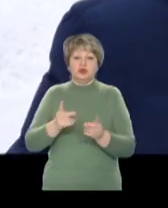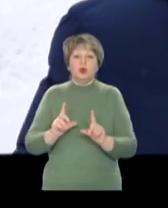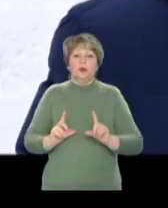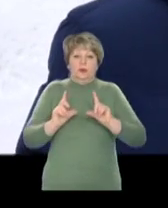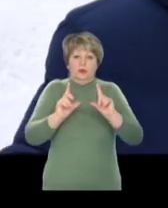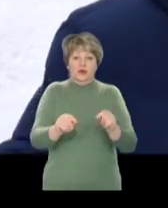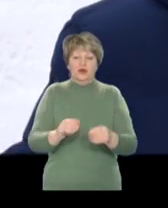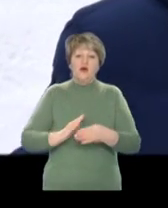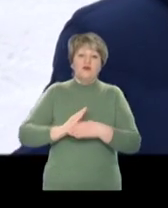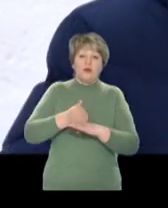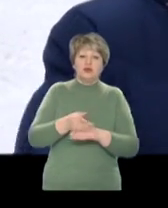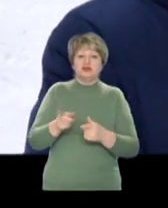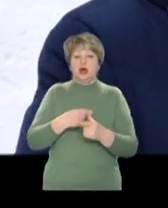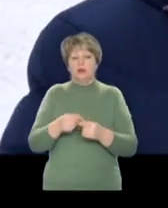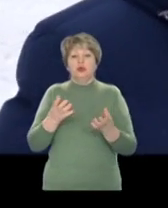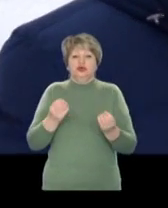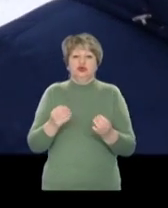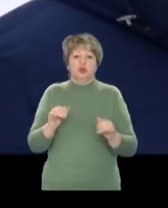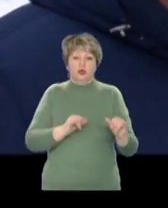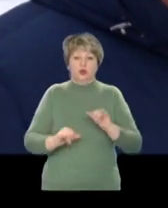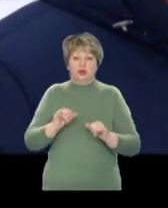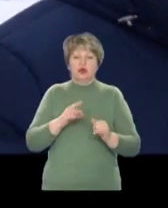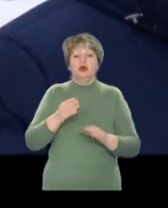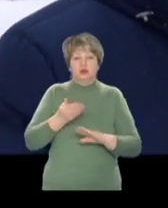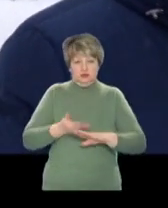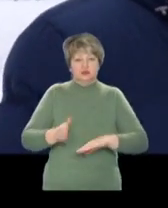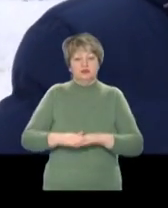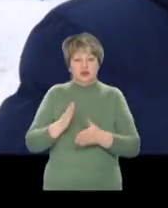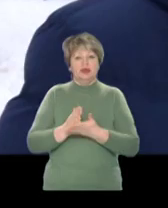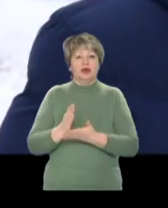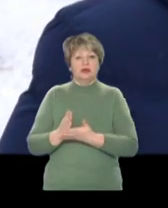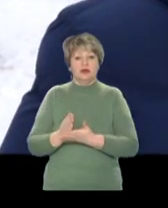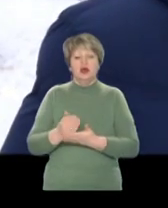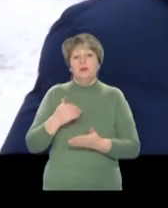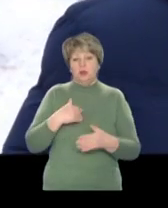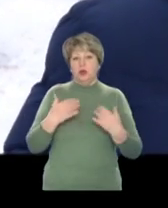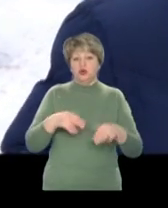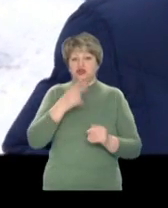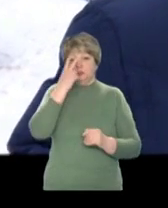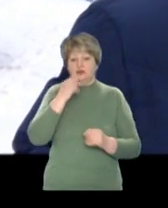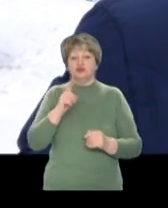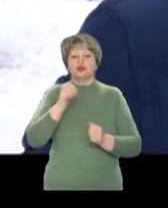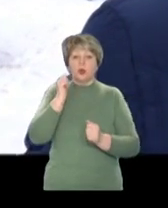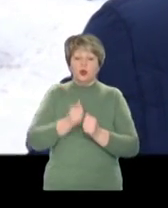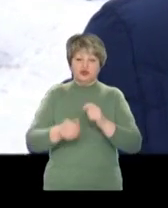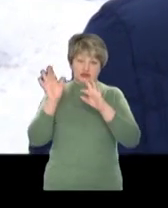Потрібно десь виїхати, в гості хтось приїхав, повертатися додому. То труднощі є, безумовно. Може звикли до цього, що кожен